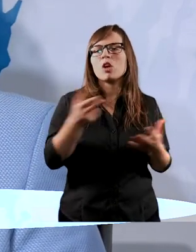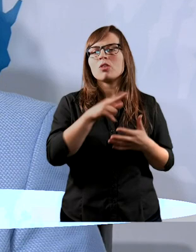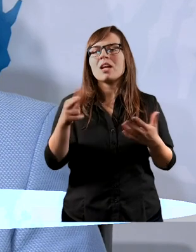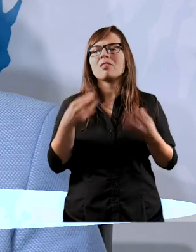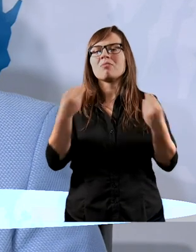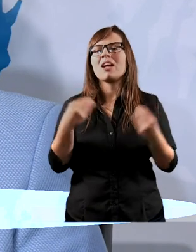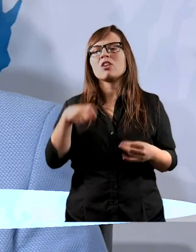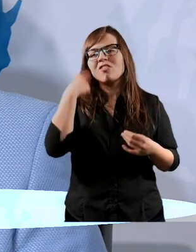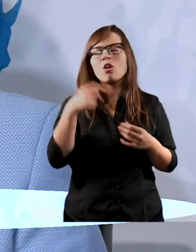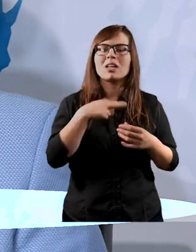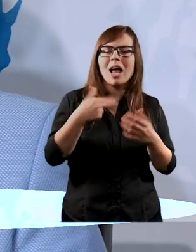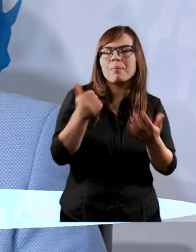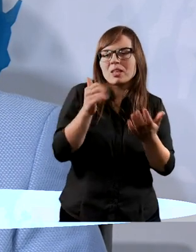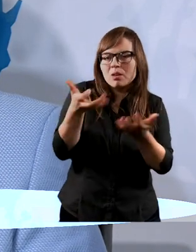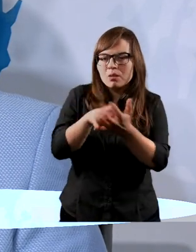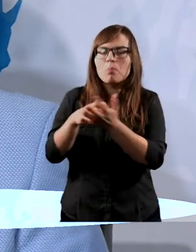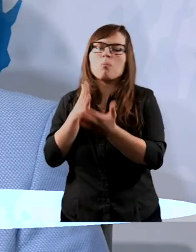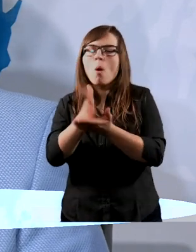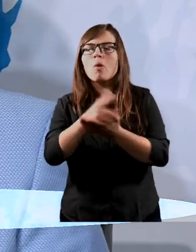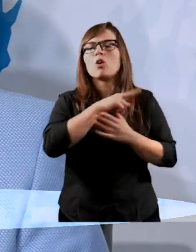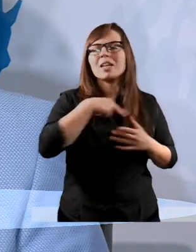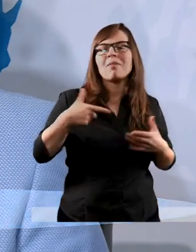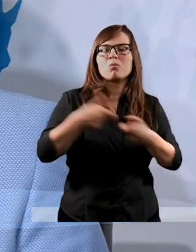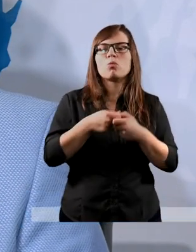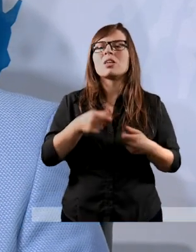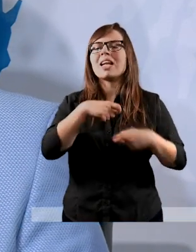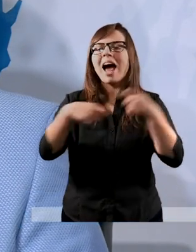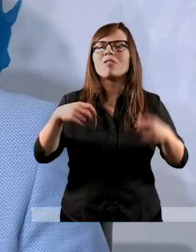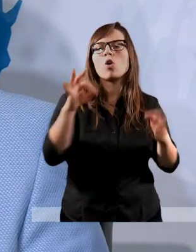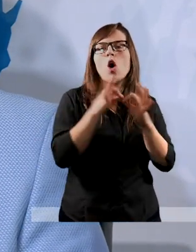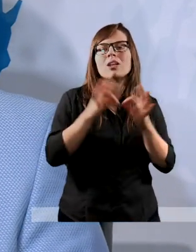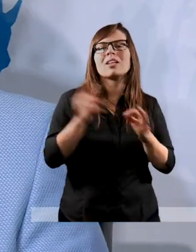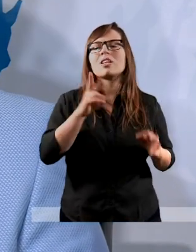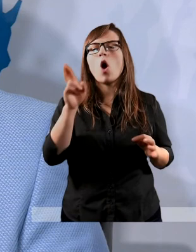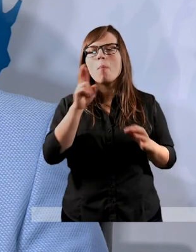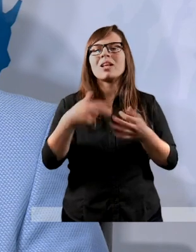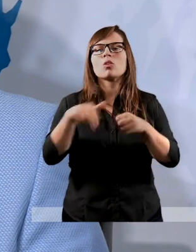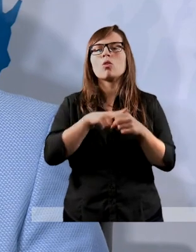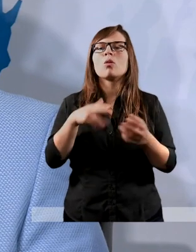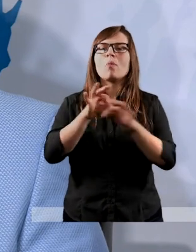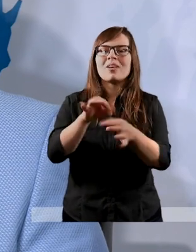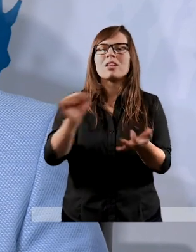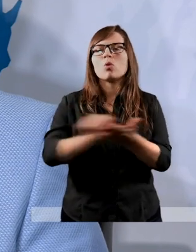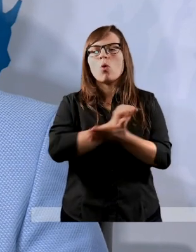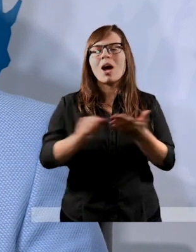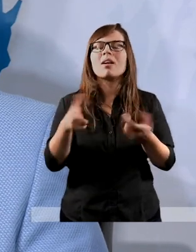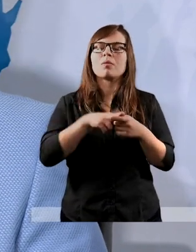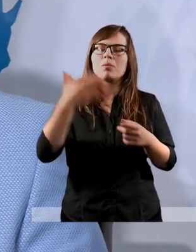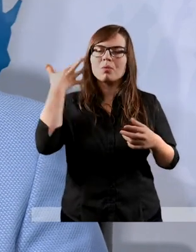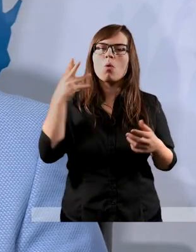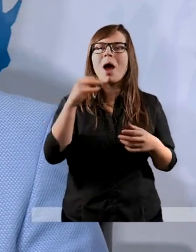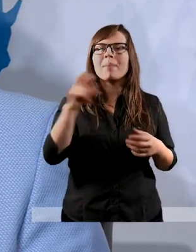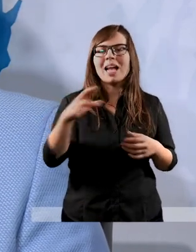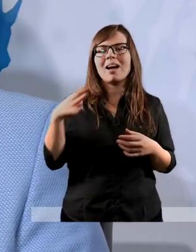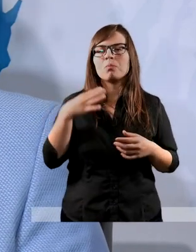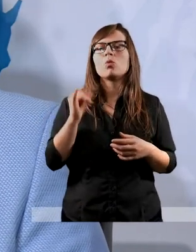pieniądze, zgłoś się do nas, pomożesz nam. Wiem, że nawiązałem już kontakt z Robertem, który prowadzi drukarnię, który tutaj był na poprzednim webinarze,